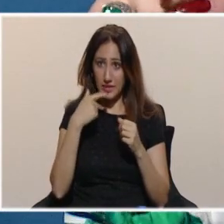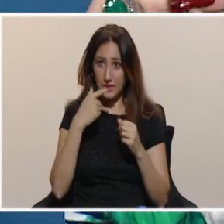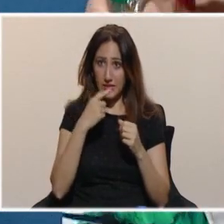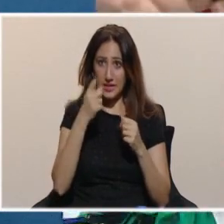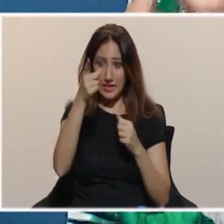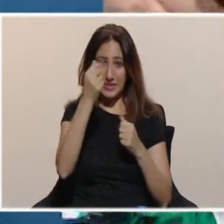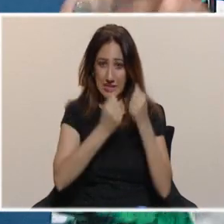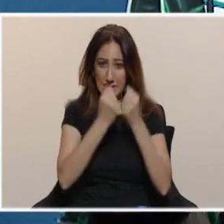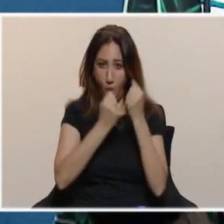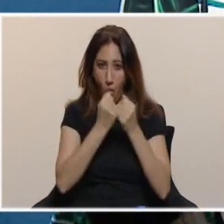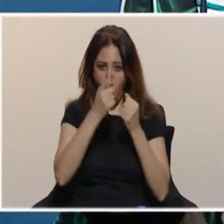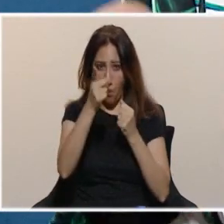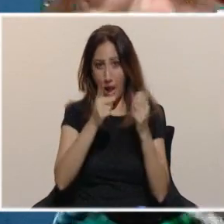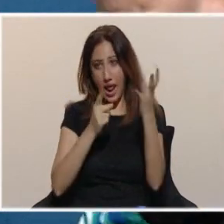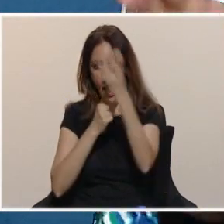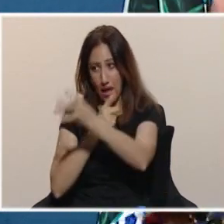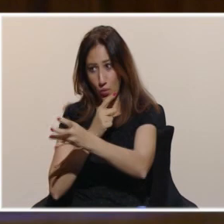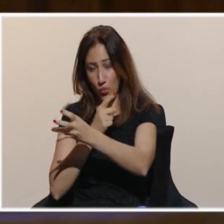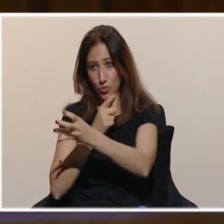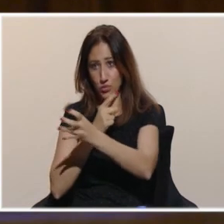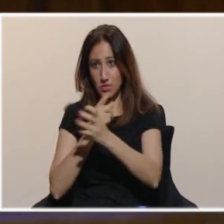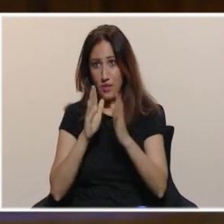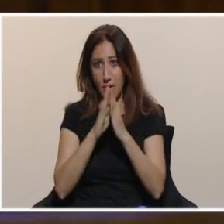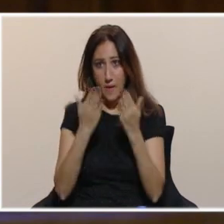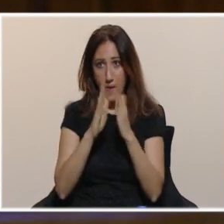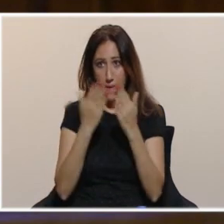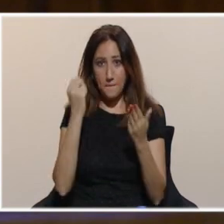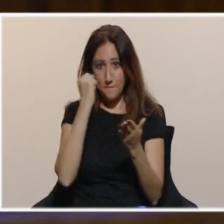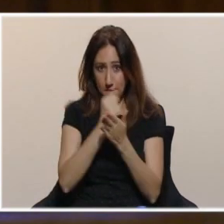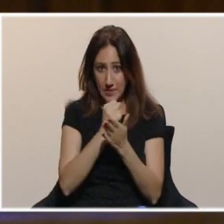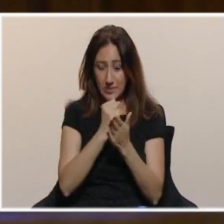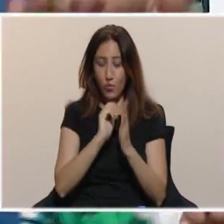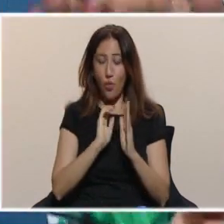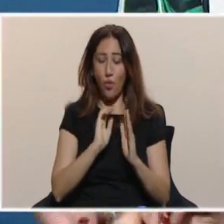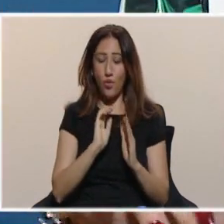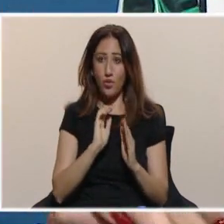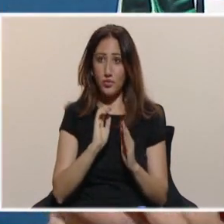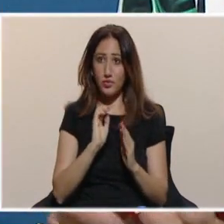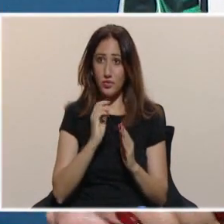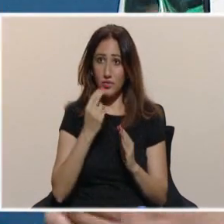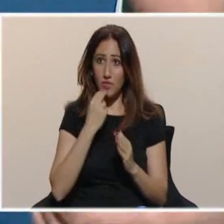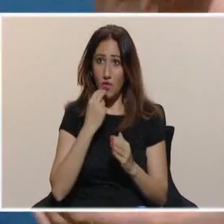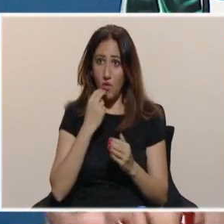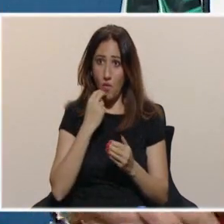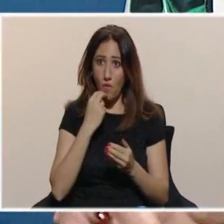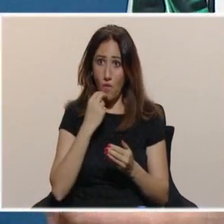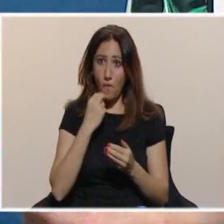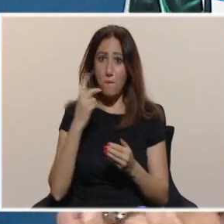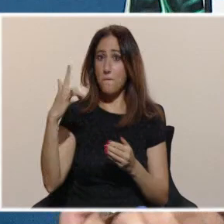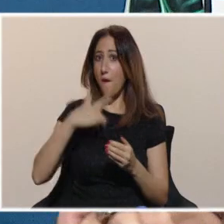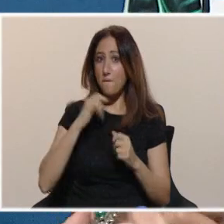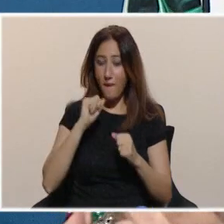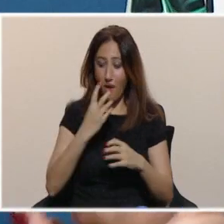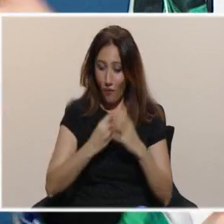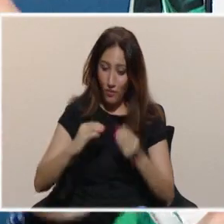يجوزها علشان البيبي يبقى له باسبور مصري كمان. اول ما الولد ابتدى يرتبط بيا